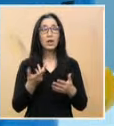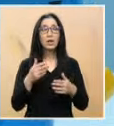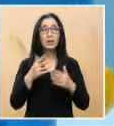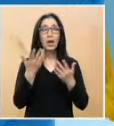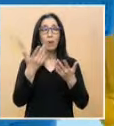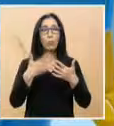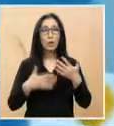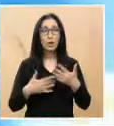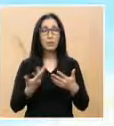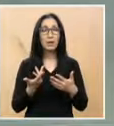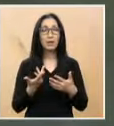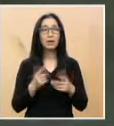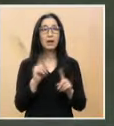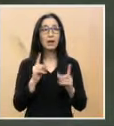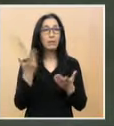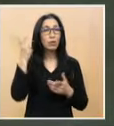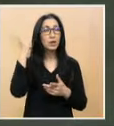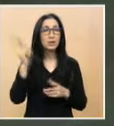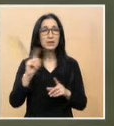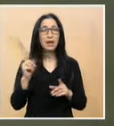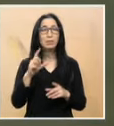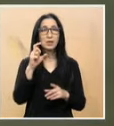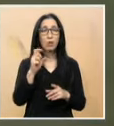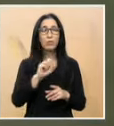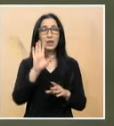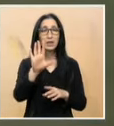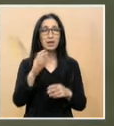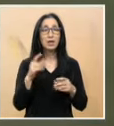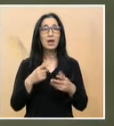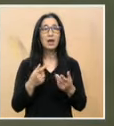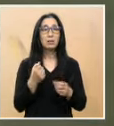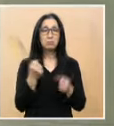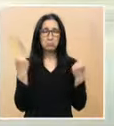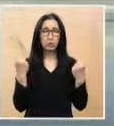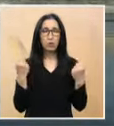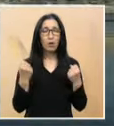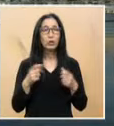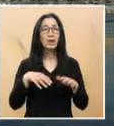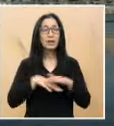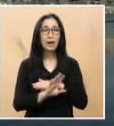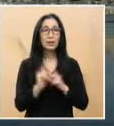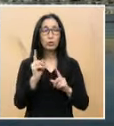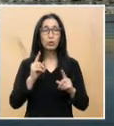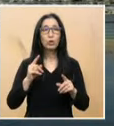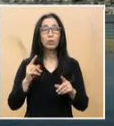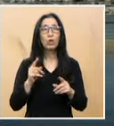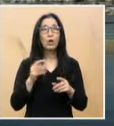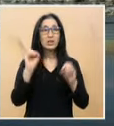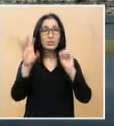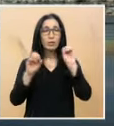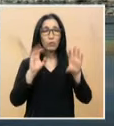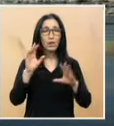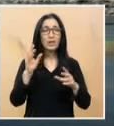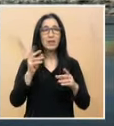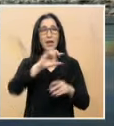програмират с помощта на роботи. Какво не знаем за совите и техния начин на живот? Тайните, които крият